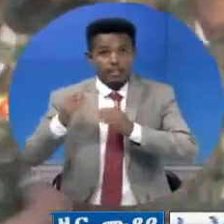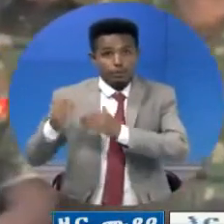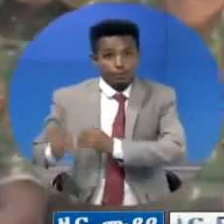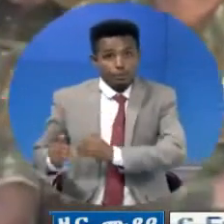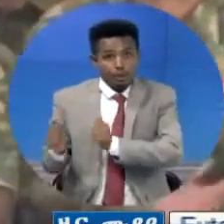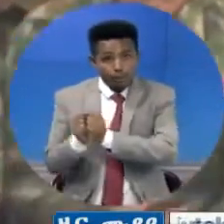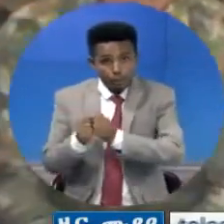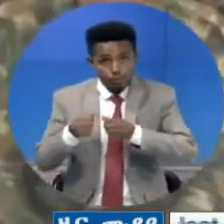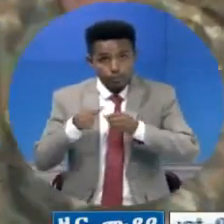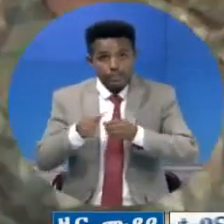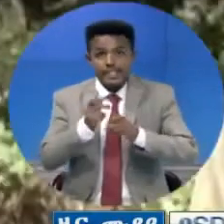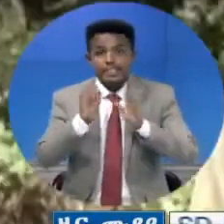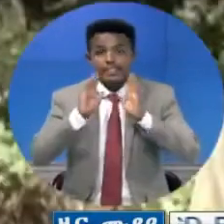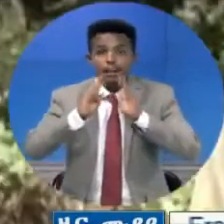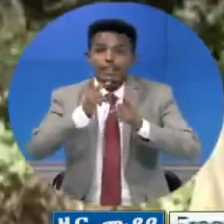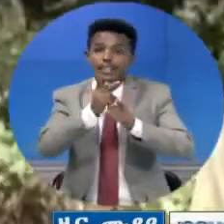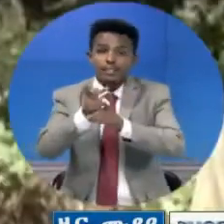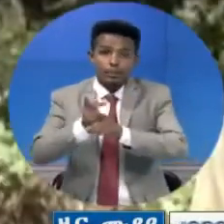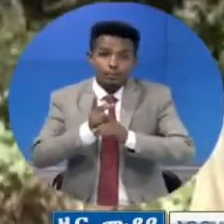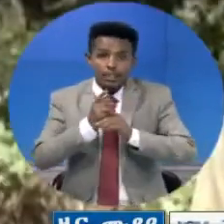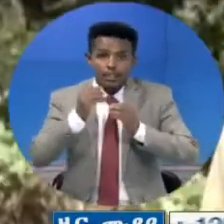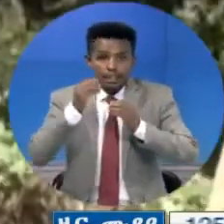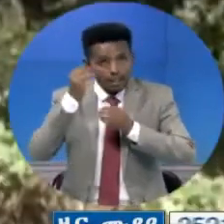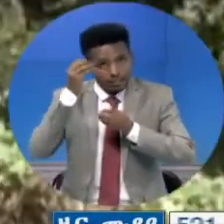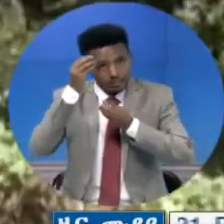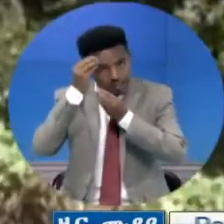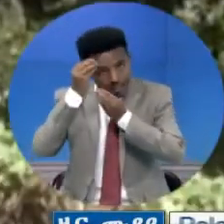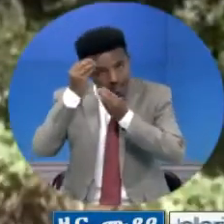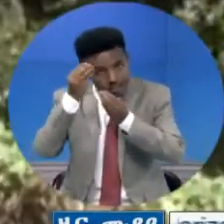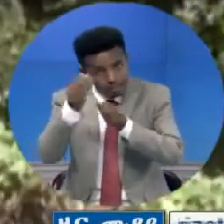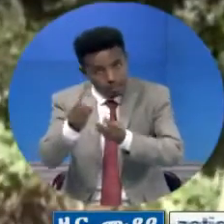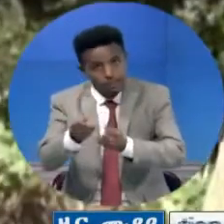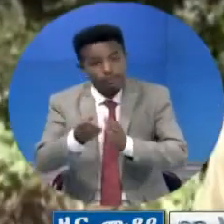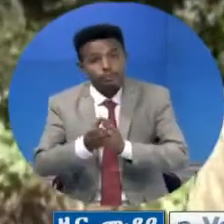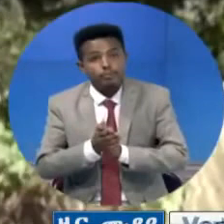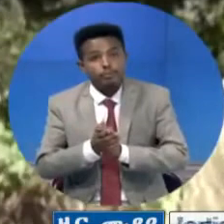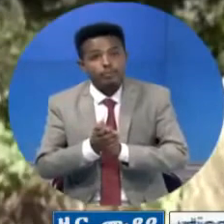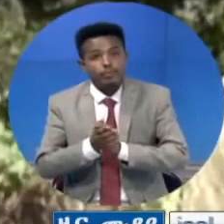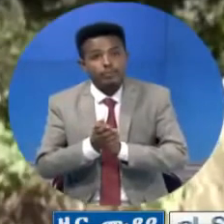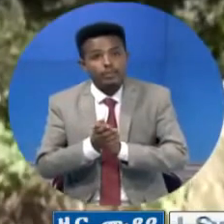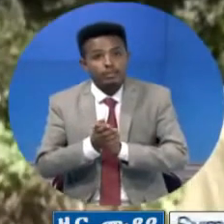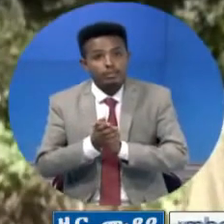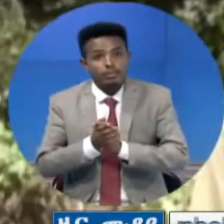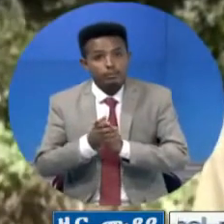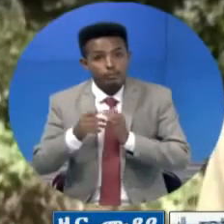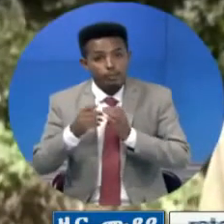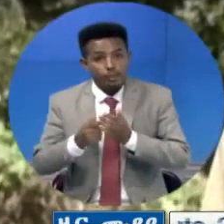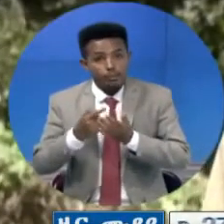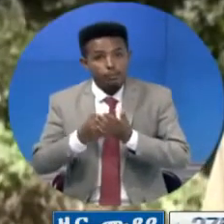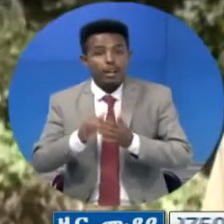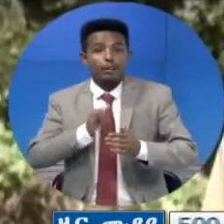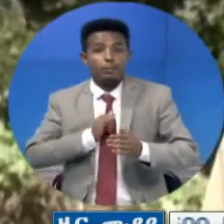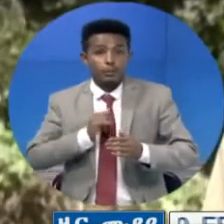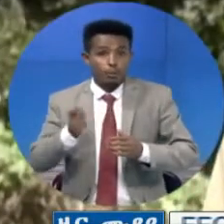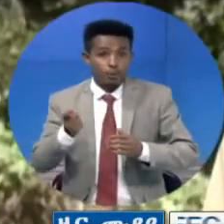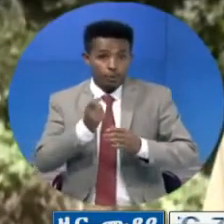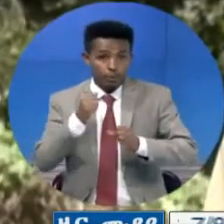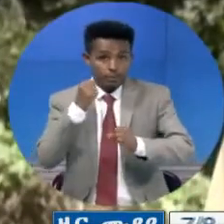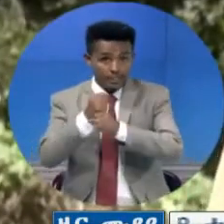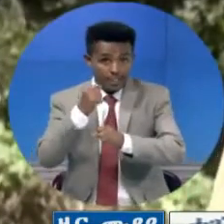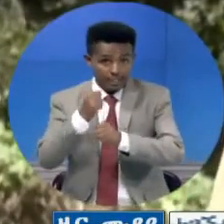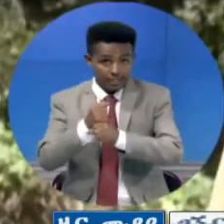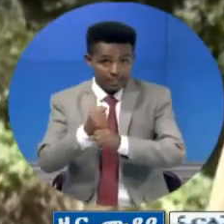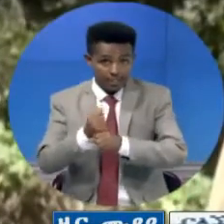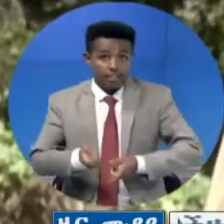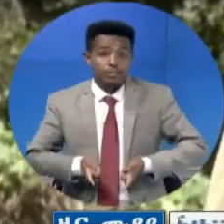ሰላምን እንዲጠብቅ አሳስበዋል። አጠቃላይ ማህበረሰቡን የመሳተፍ ወጣቱን በዚህ ጉዳይ ላይ ይመለከተኛ ብሎ ባለቤት እንዲሆን የማድረግ ስራ እየተሰራ ነው